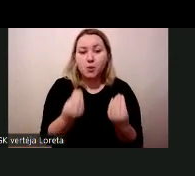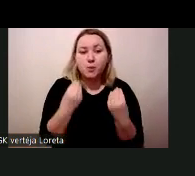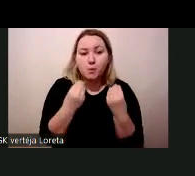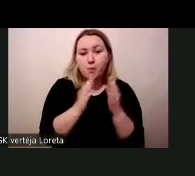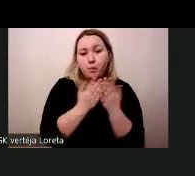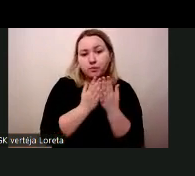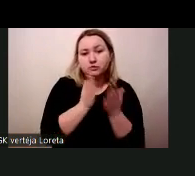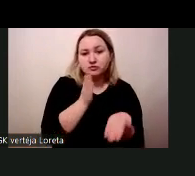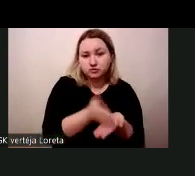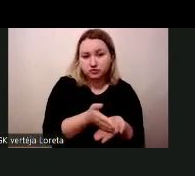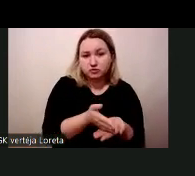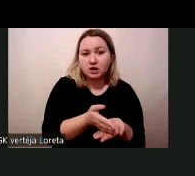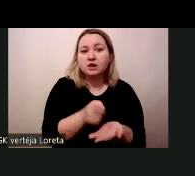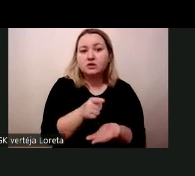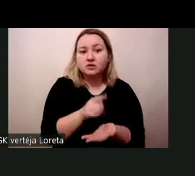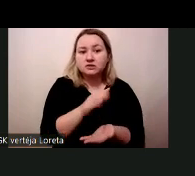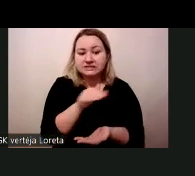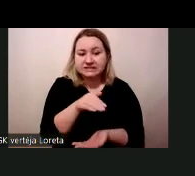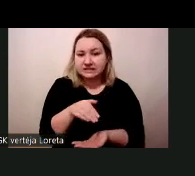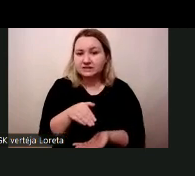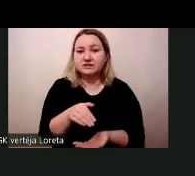tas lentynos yra